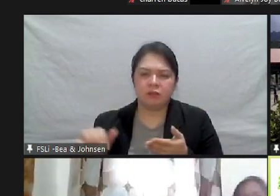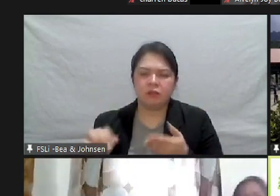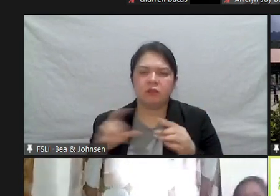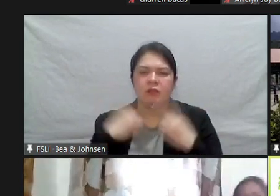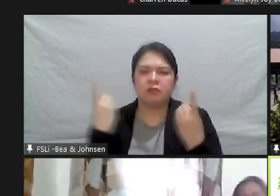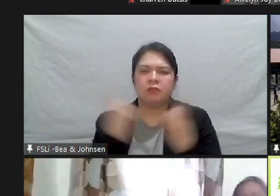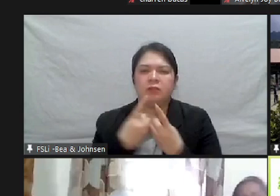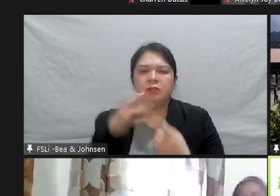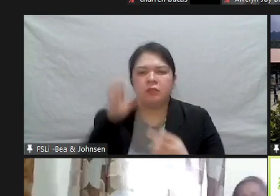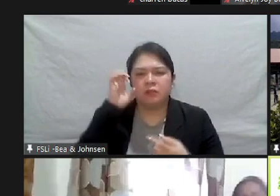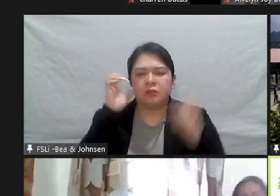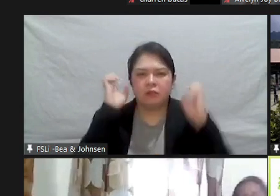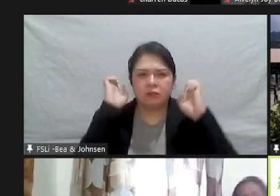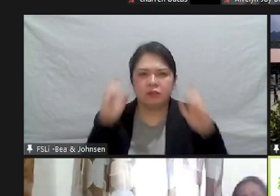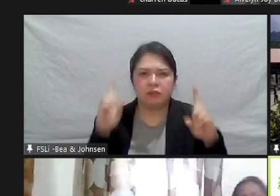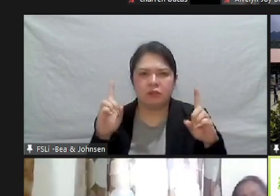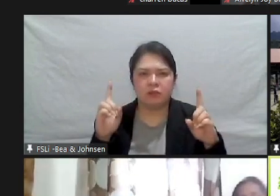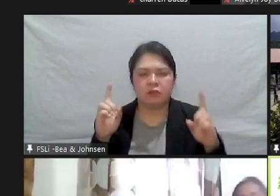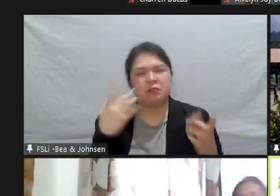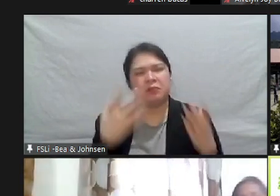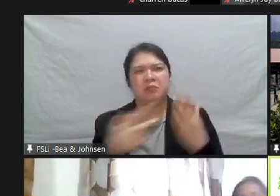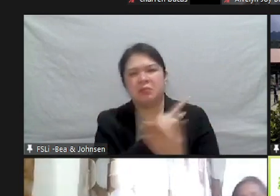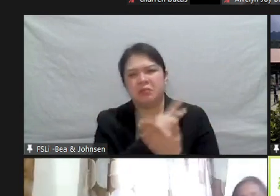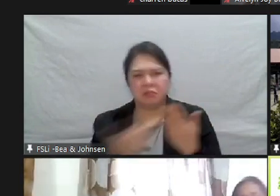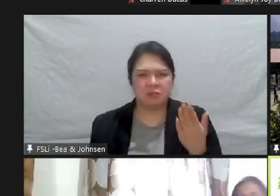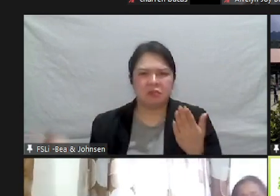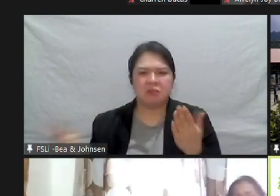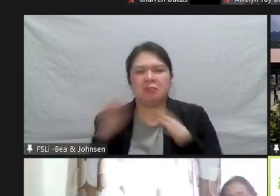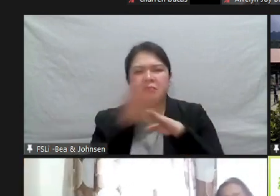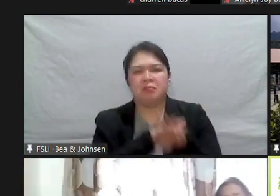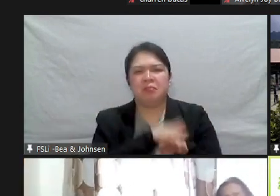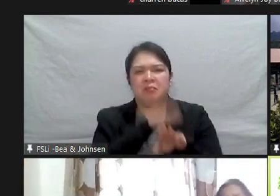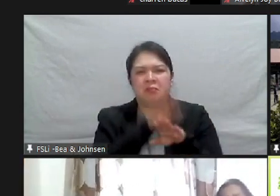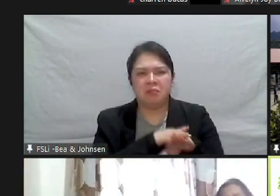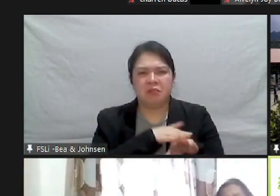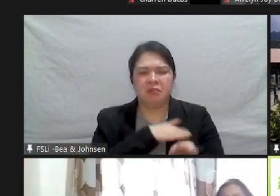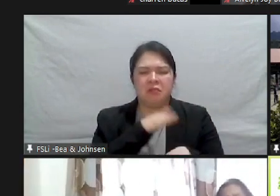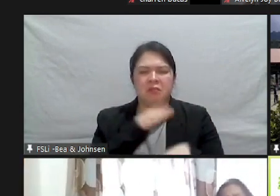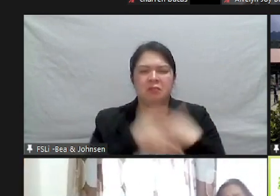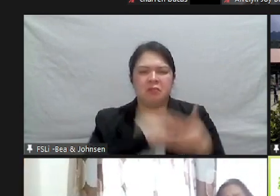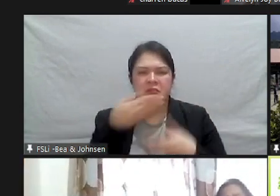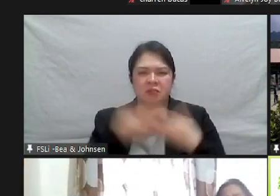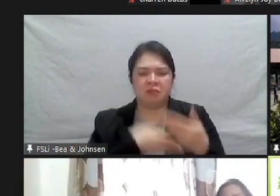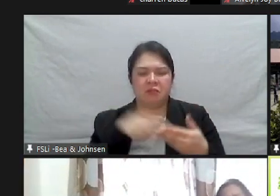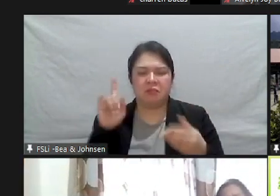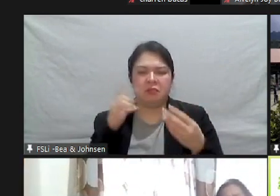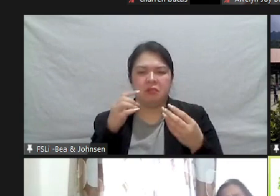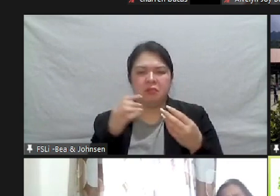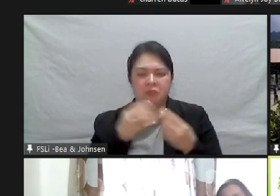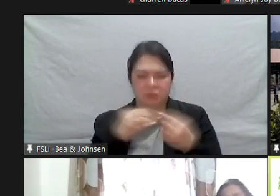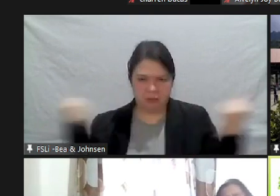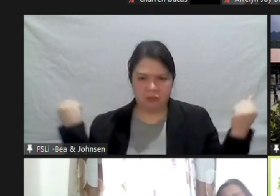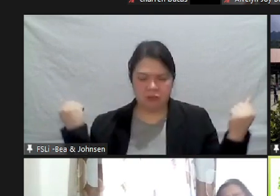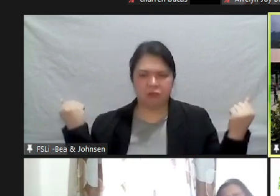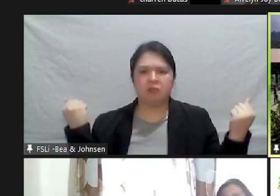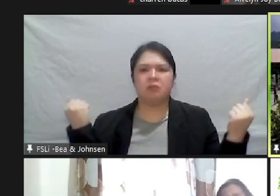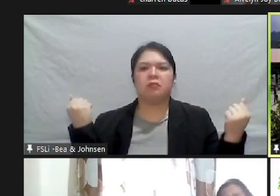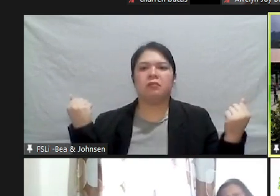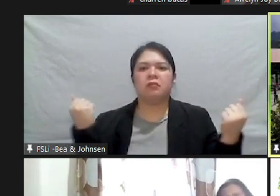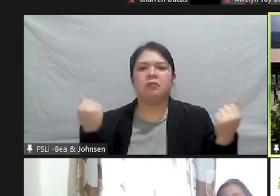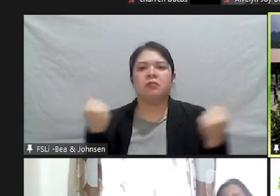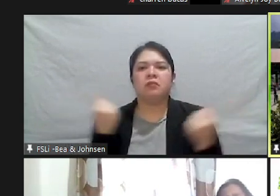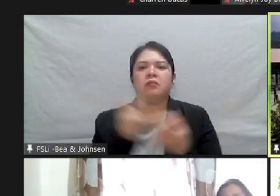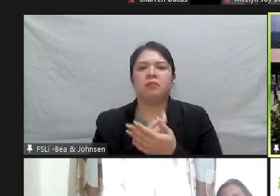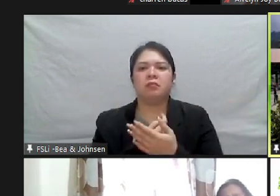no, maaaring sabihin palpak o napakabagal ng implementasyon, ang solusyon nila ay tanggalin.